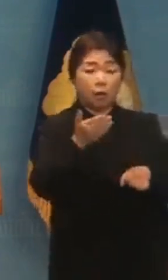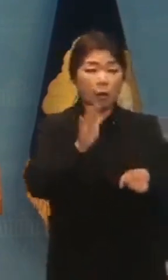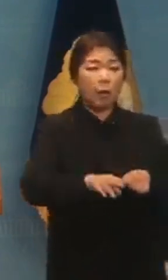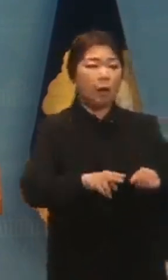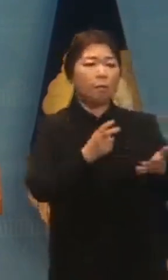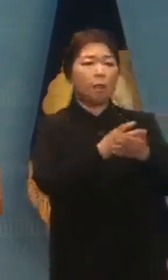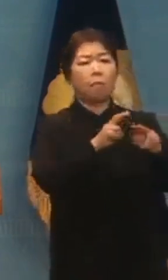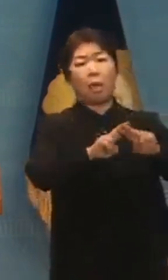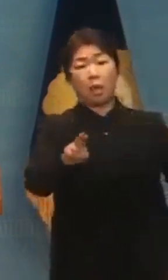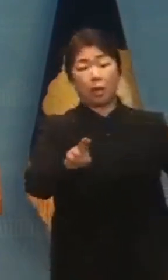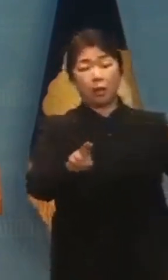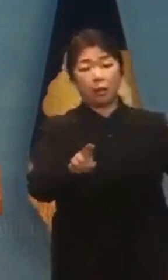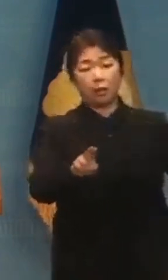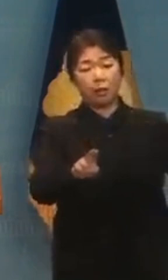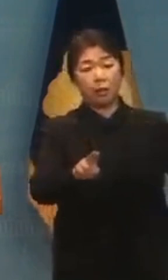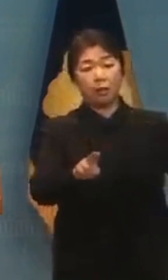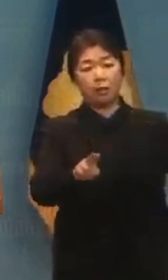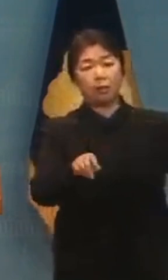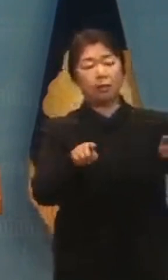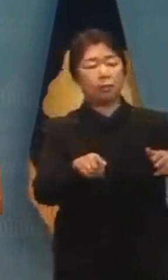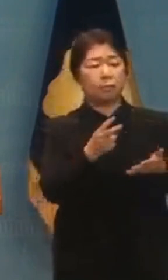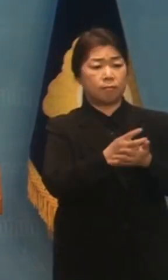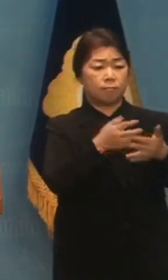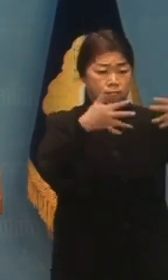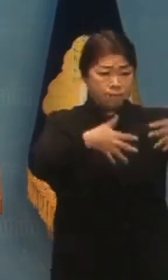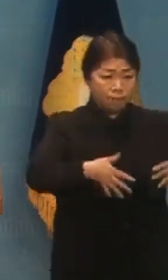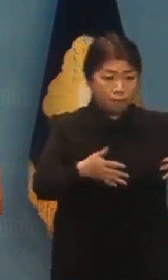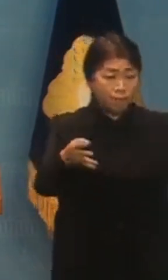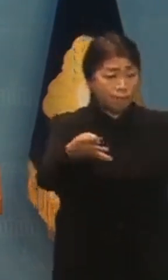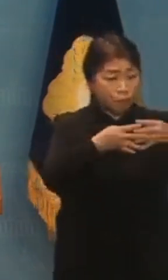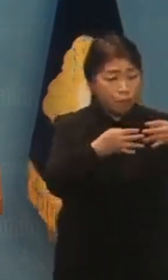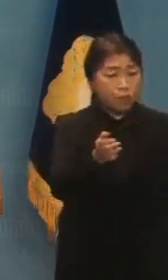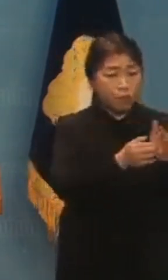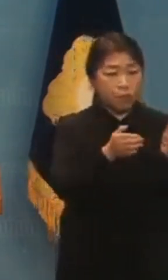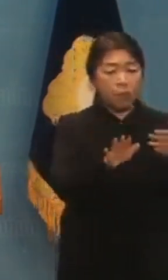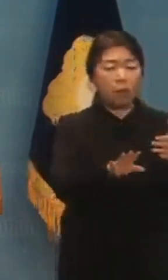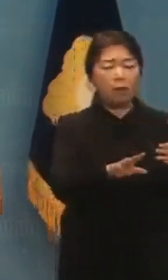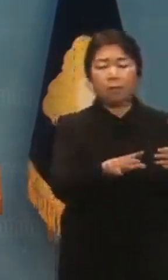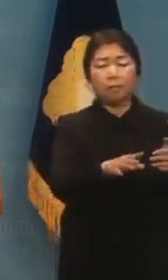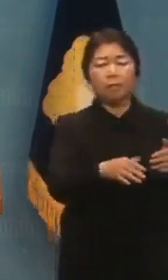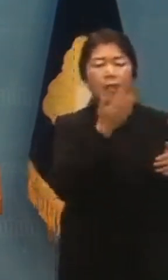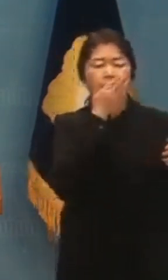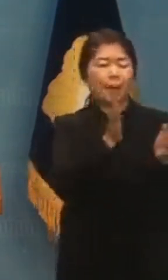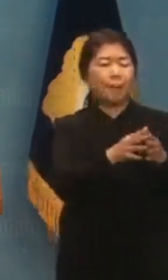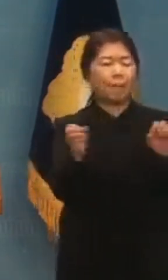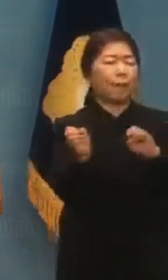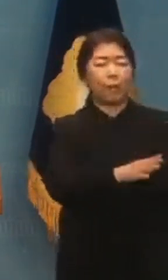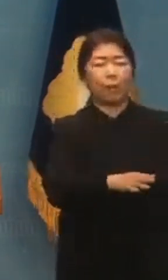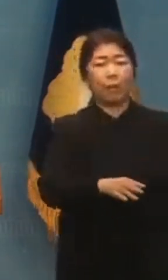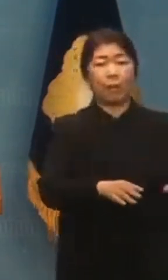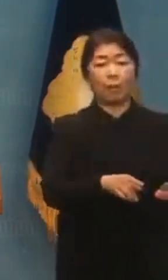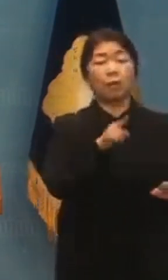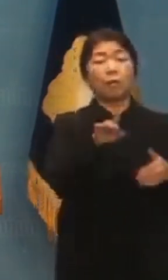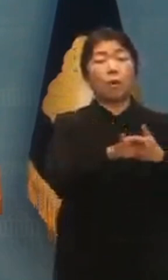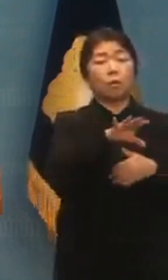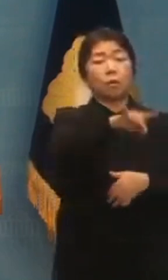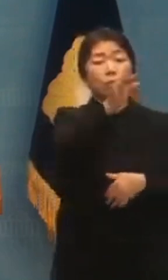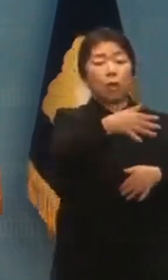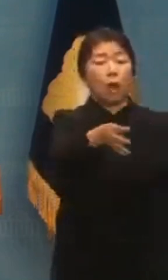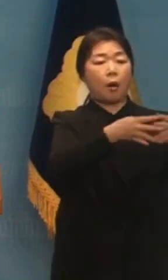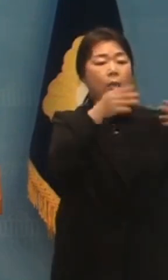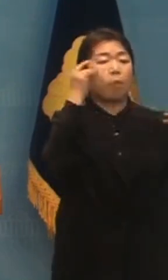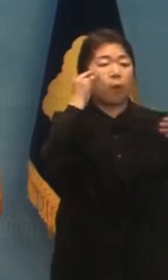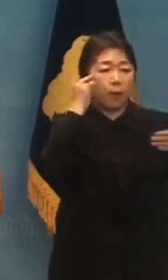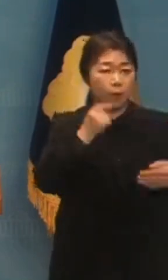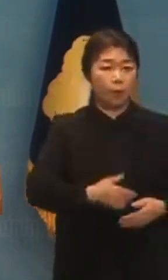그래놓고 이제는 합의에 전제 조건마저 내팽개치겠다는 것입니까? 이럴 거면 애초에